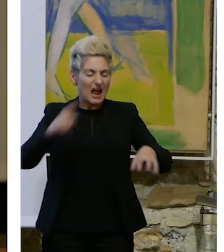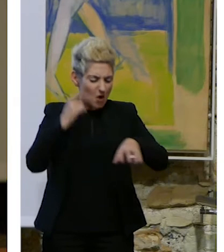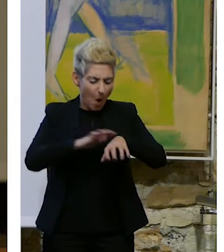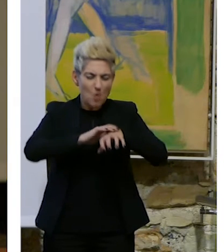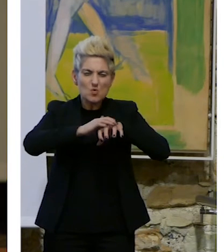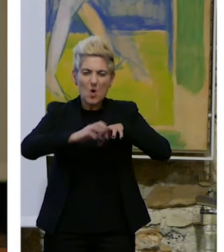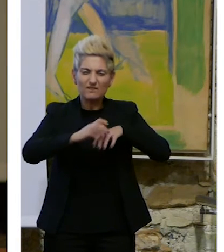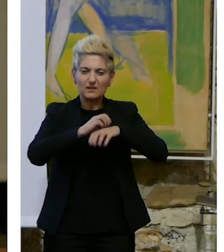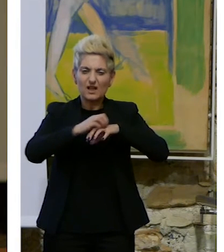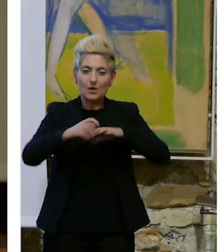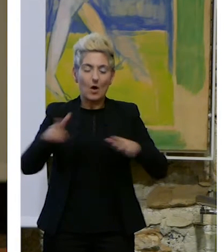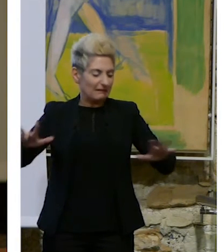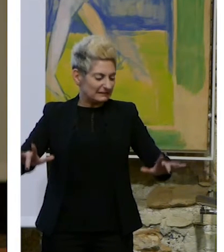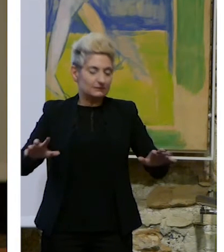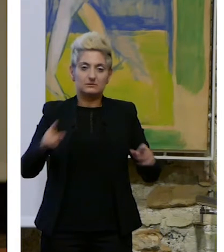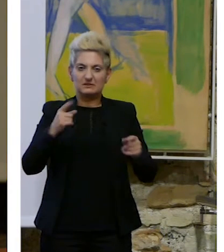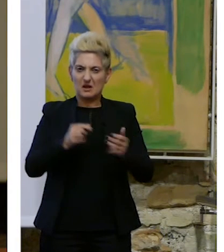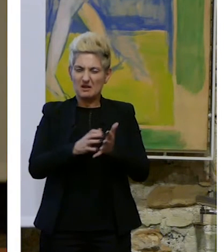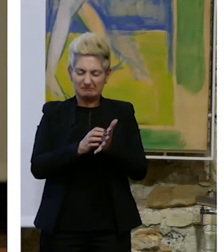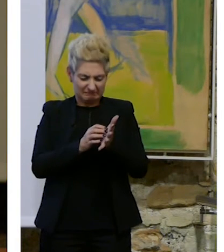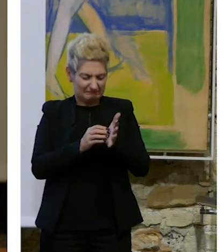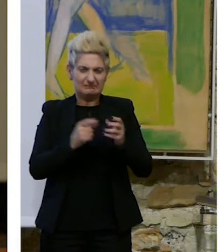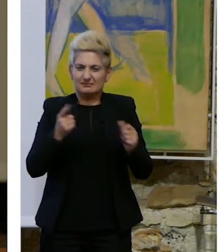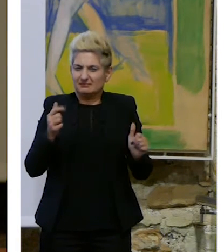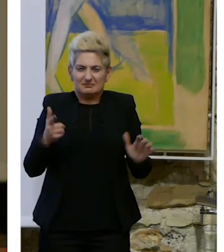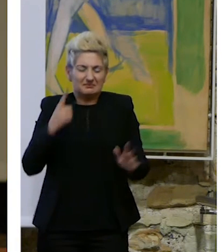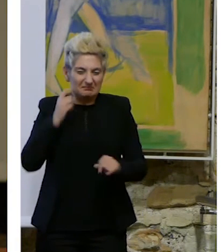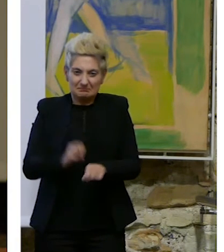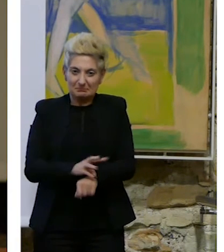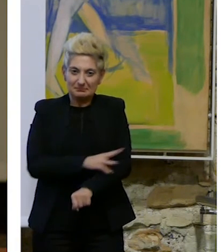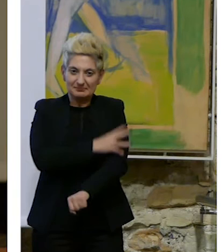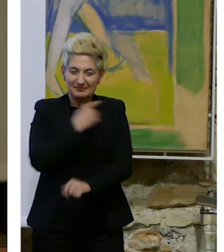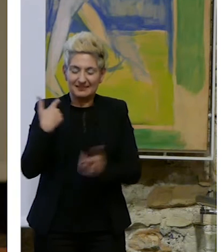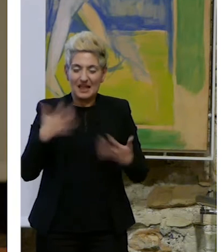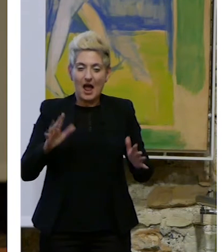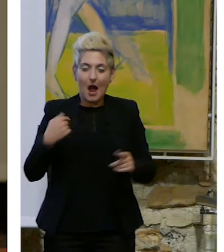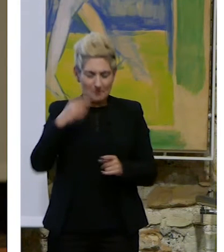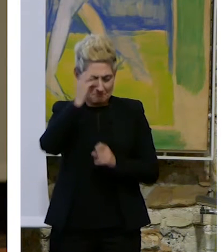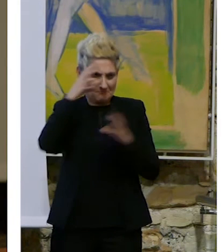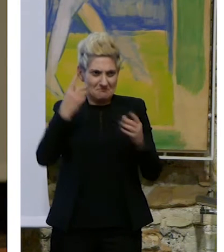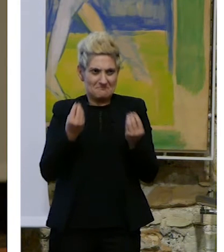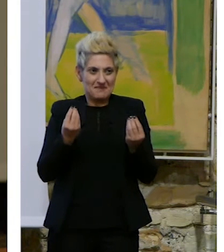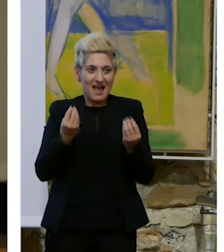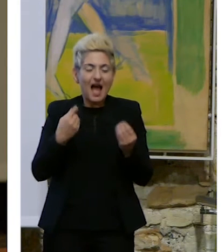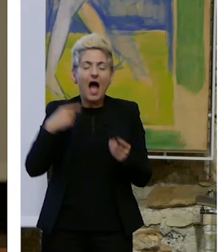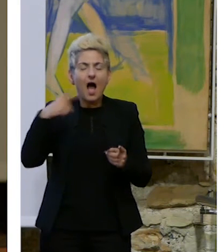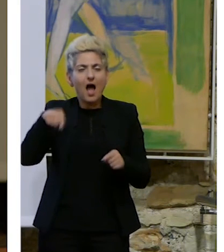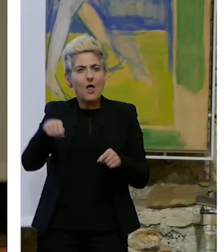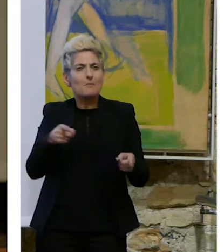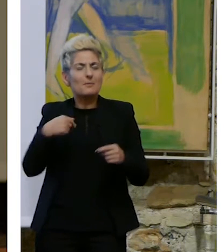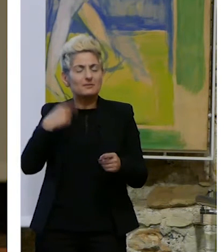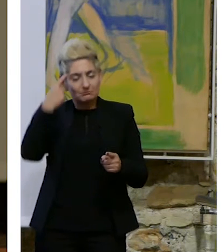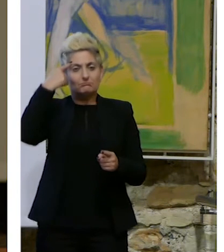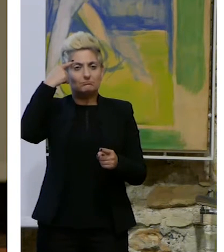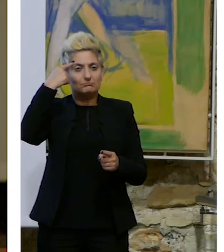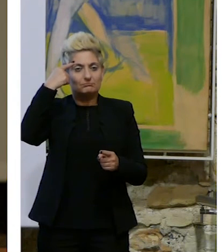le sue dita su un oggetto del genere. Allora mi venne in mente una storia molto carina, che era un